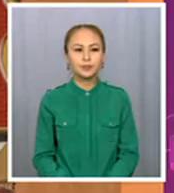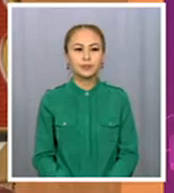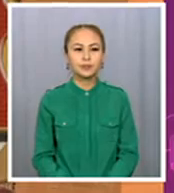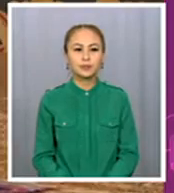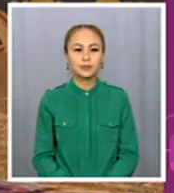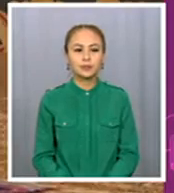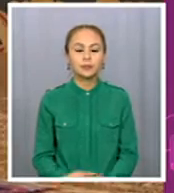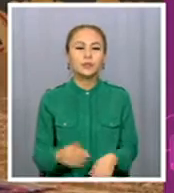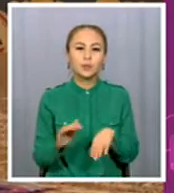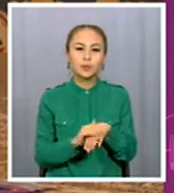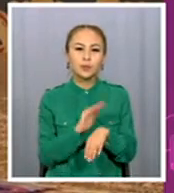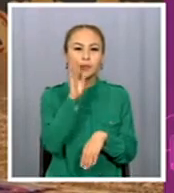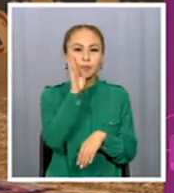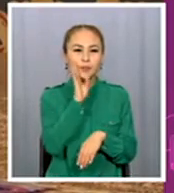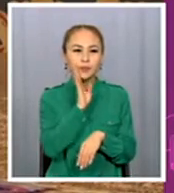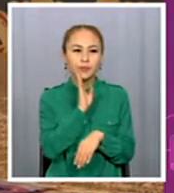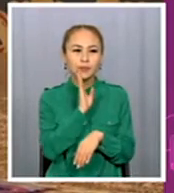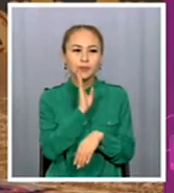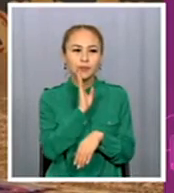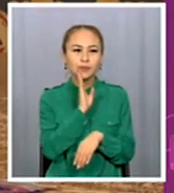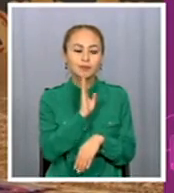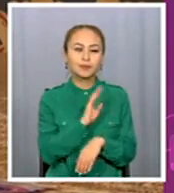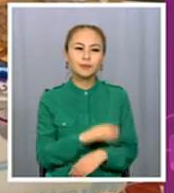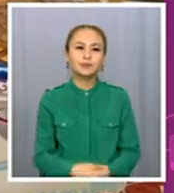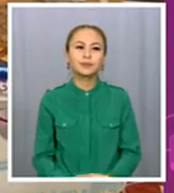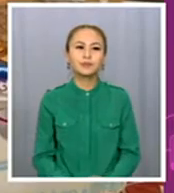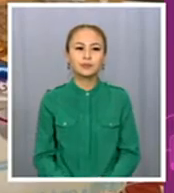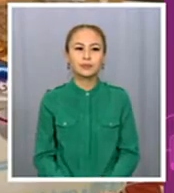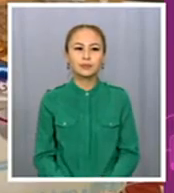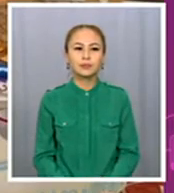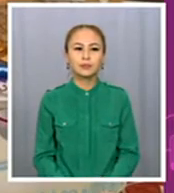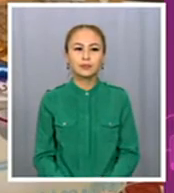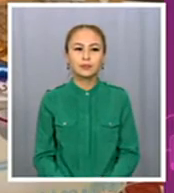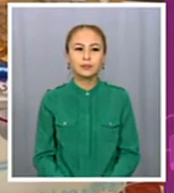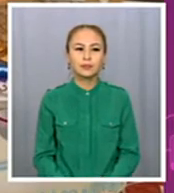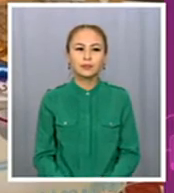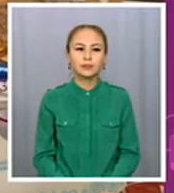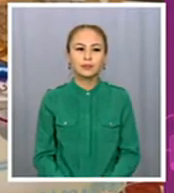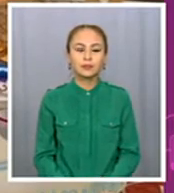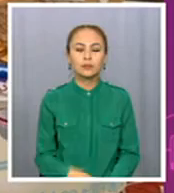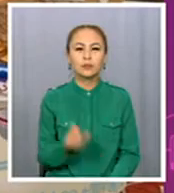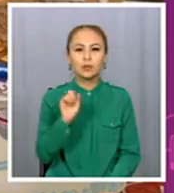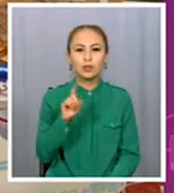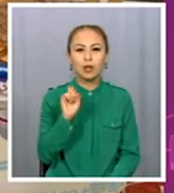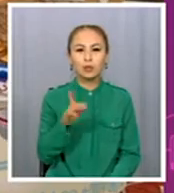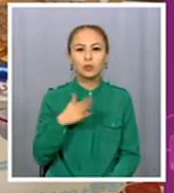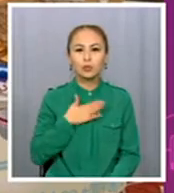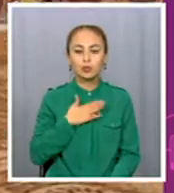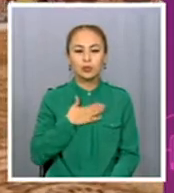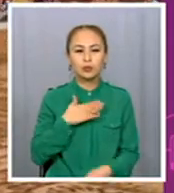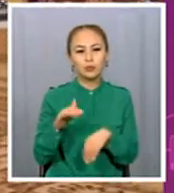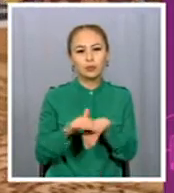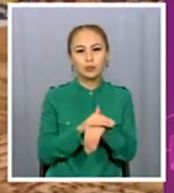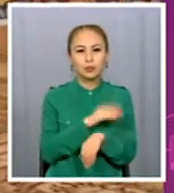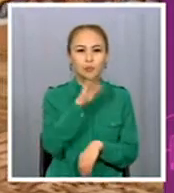Қайырлы таң. Қайырлы таң, аятай. Алтыным, ау менің, қайырлы таң.